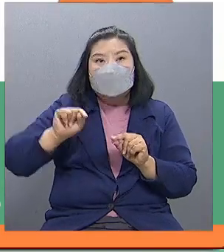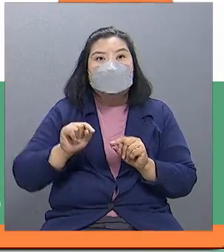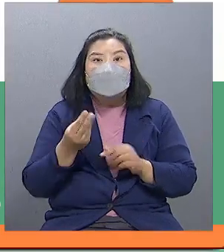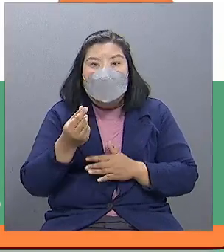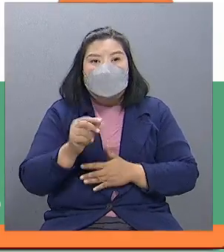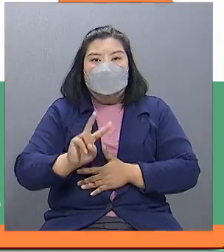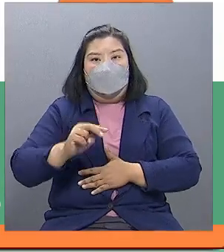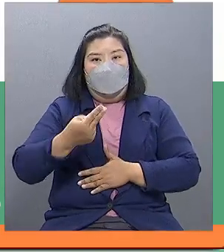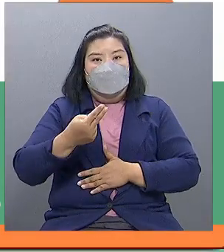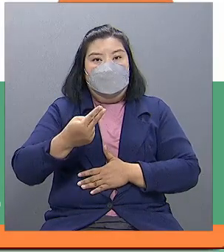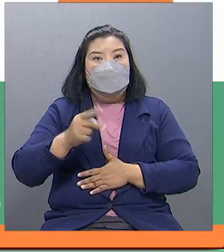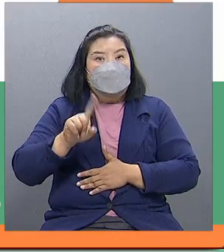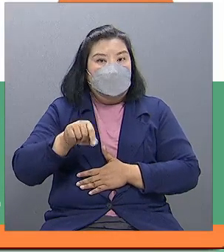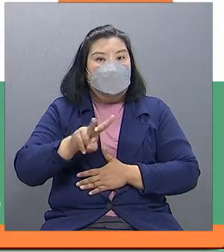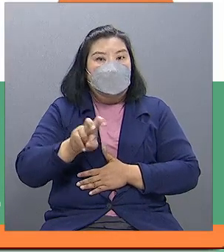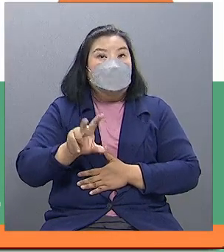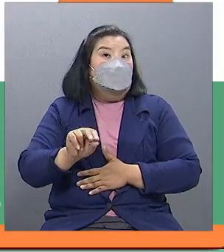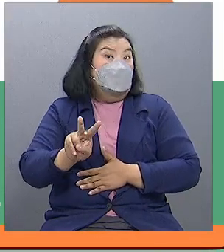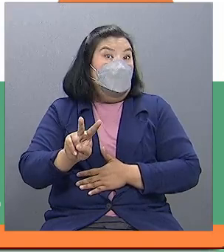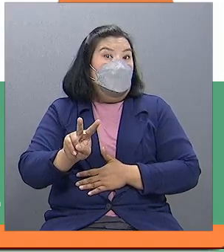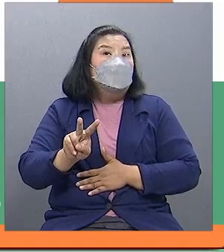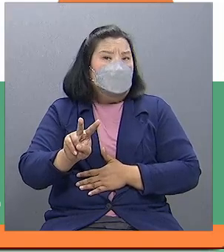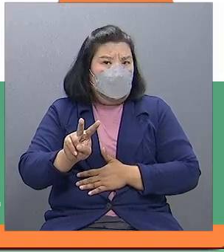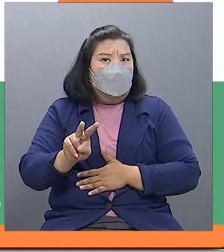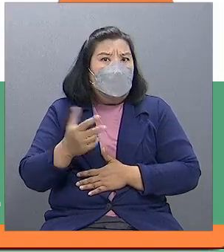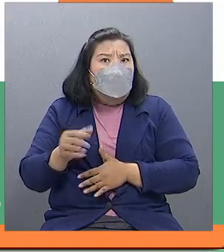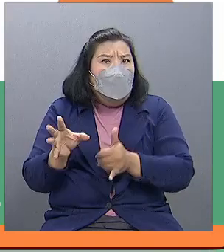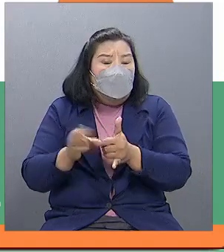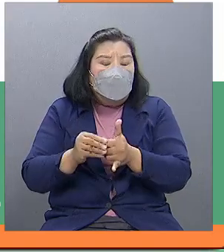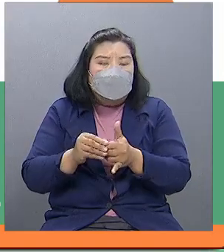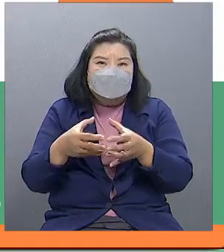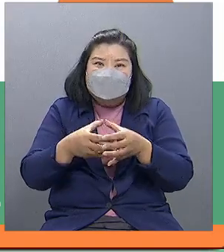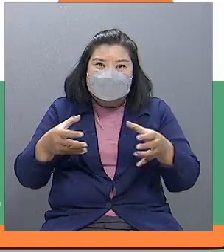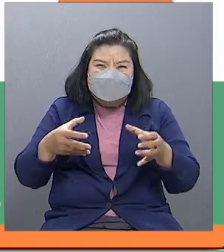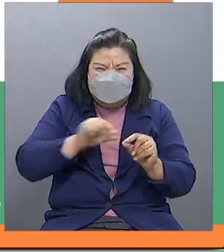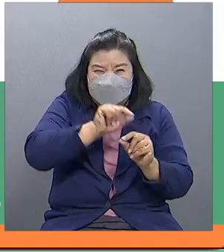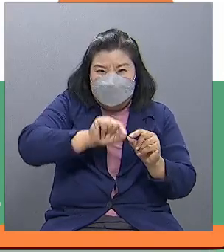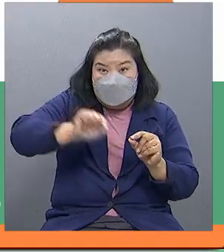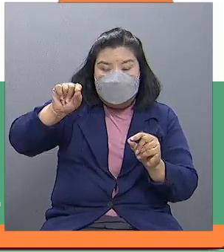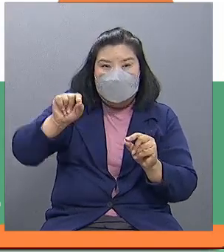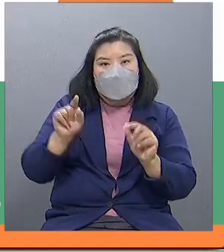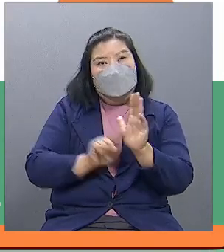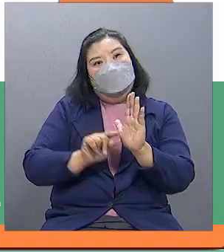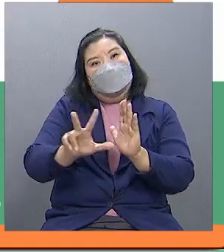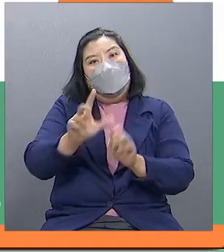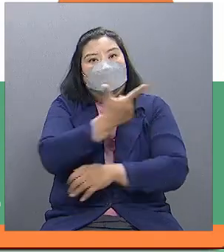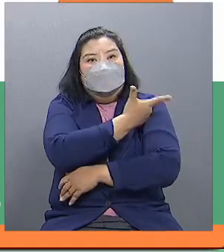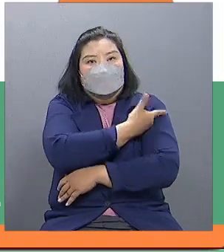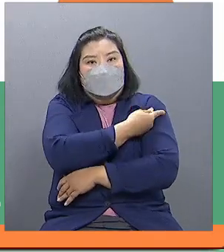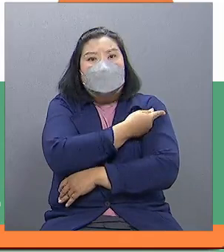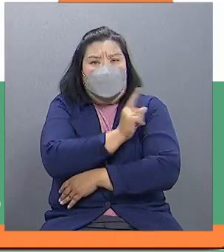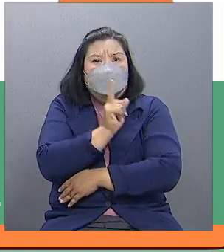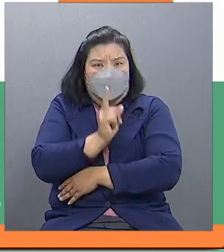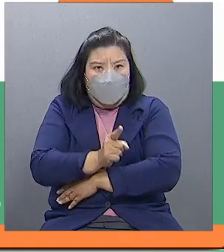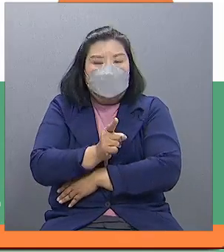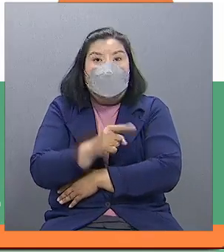21,232 คนถอว่าพีกมากๆนะคะ เข็ม 3 บูสเตอร์ต้องมาแล้วนะ ใครที่ยไมได